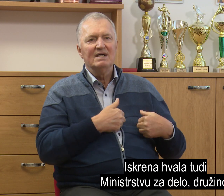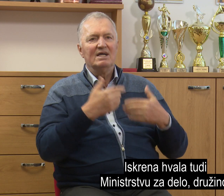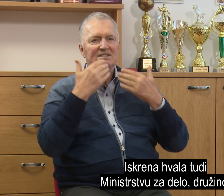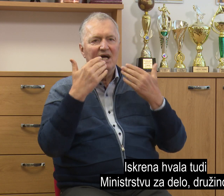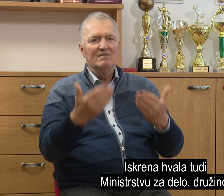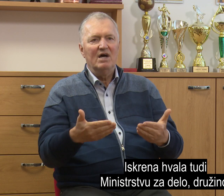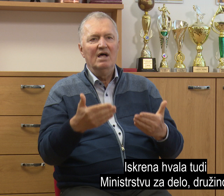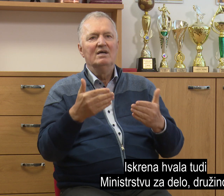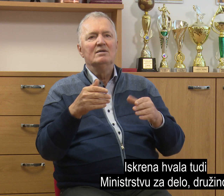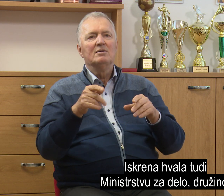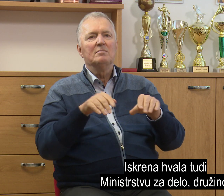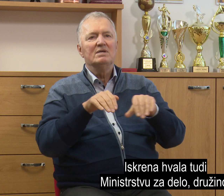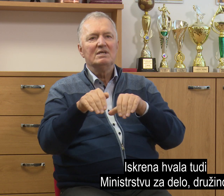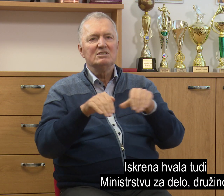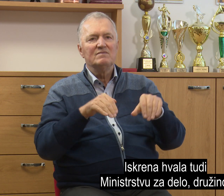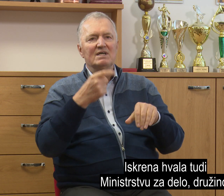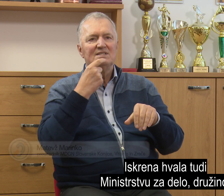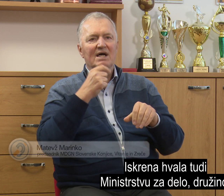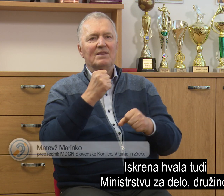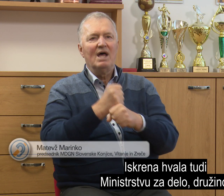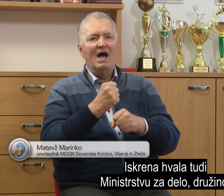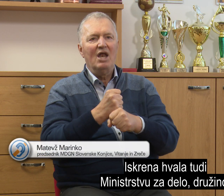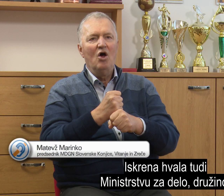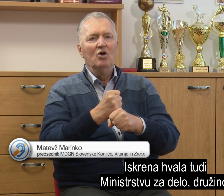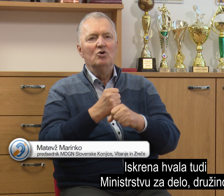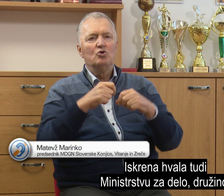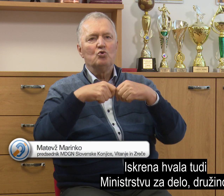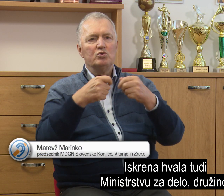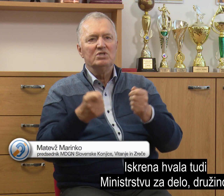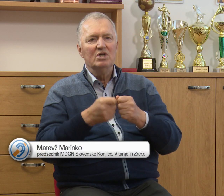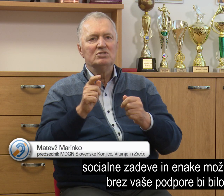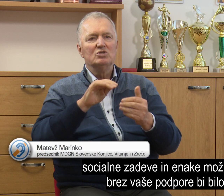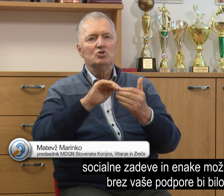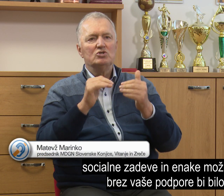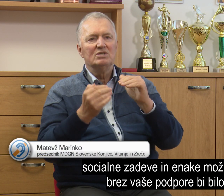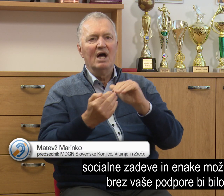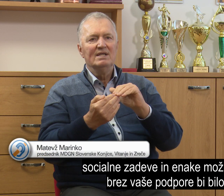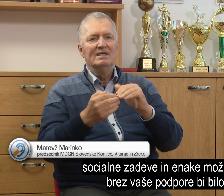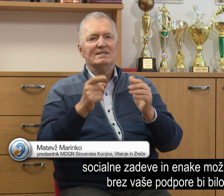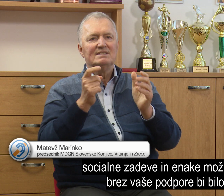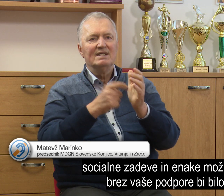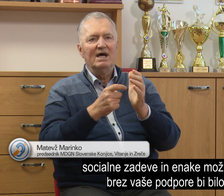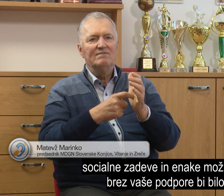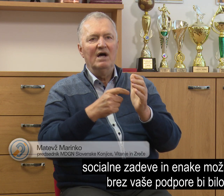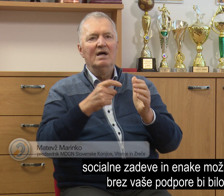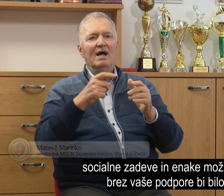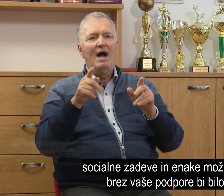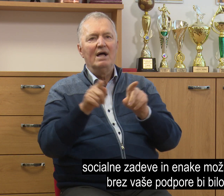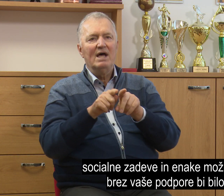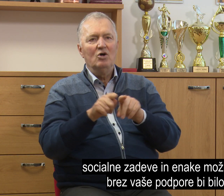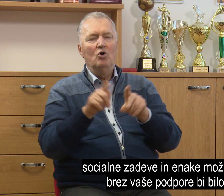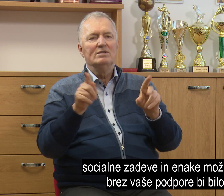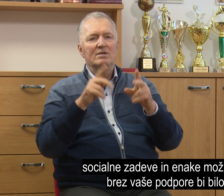Iskrena hvala tudi Ministrstvu za delo, družino, socialne zadeve in enake možnosti. Brez